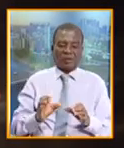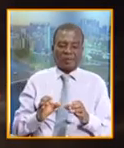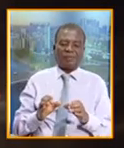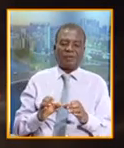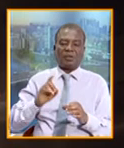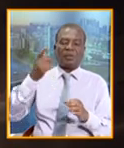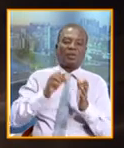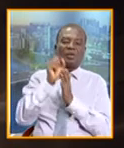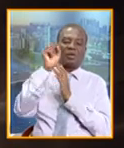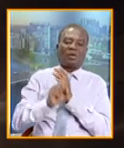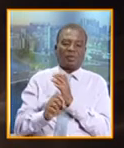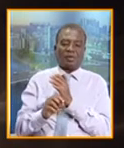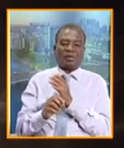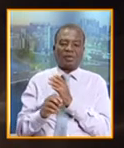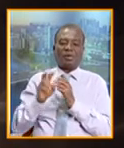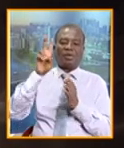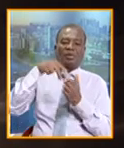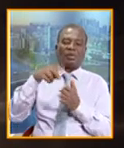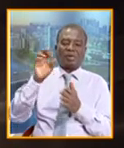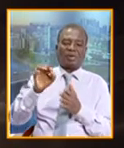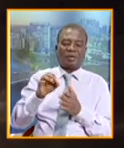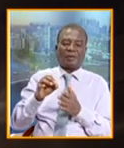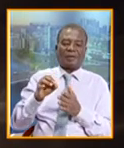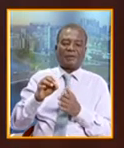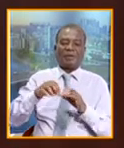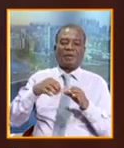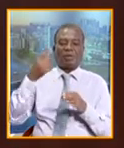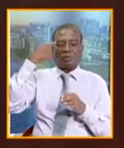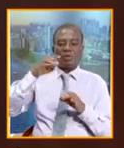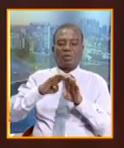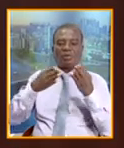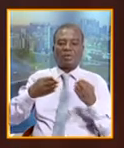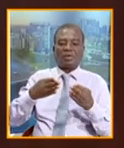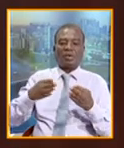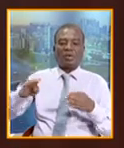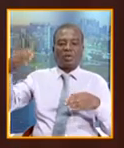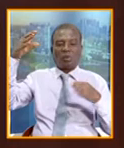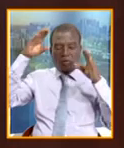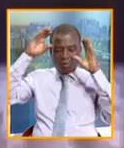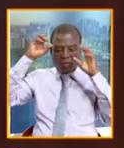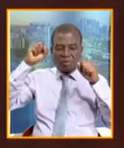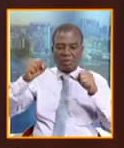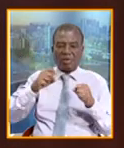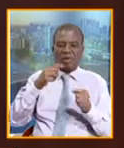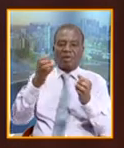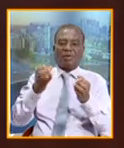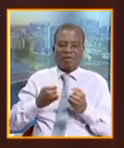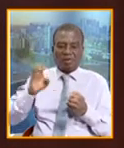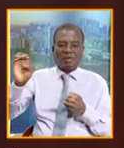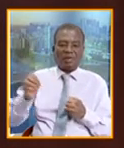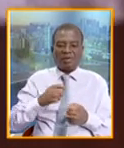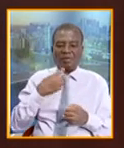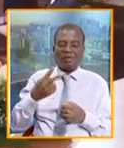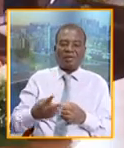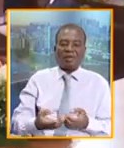avril 2019, à l'ouverture solennelle de la session 2019 de l'Assemblée nationale, le chef de l'État dit sa ferme volonté de voir